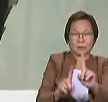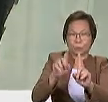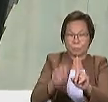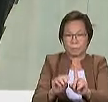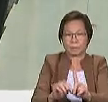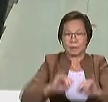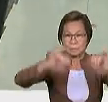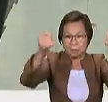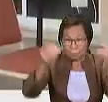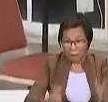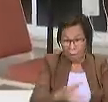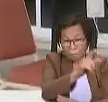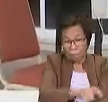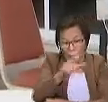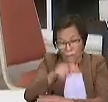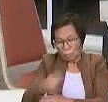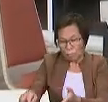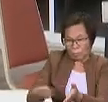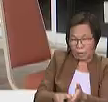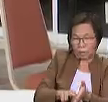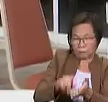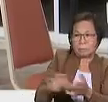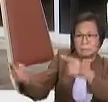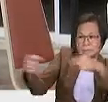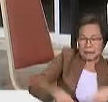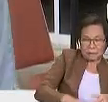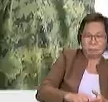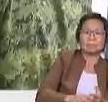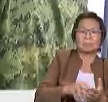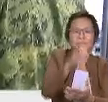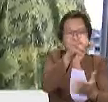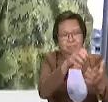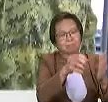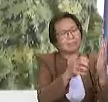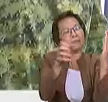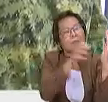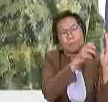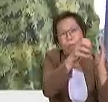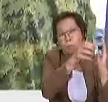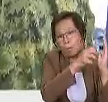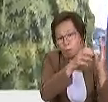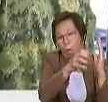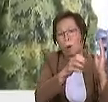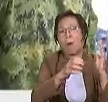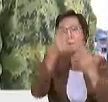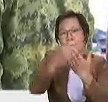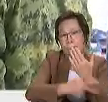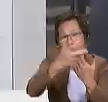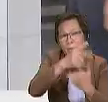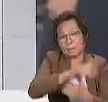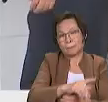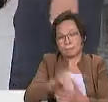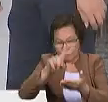meter jemaah juga masih lagi perlu mereka akan kehadiran dengan mengimbas chord Melalui aplikasi Mi Sejahtera